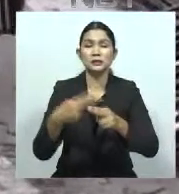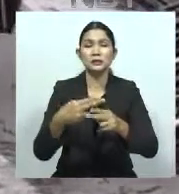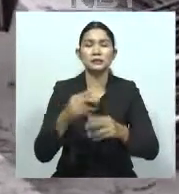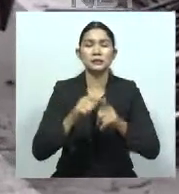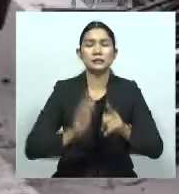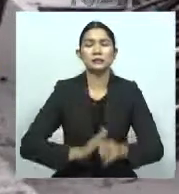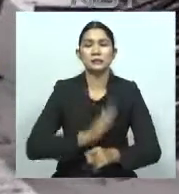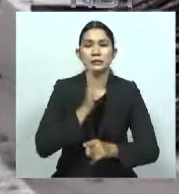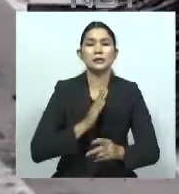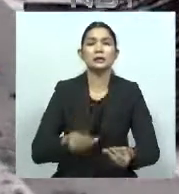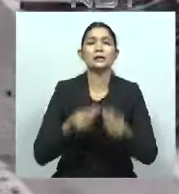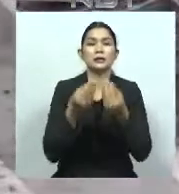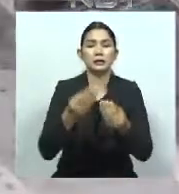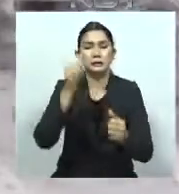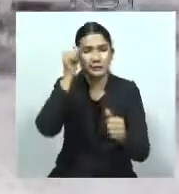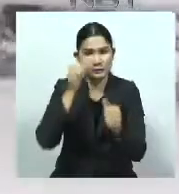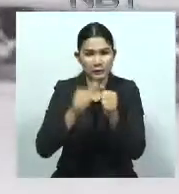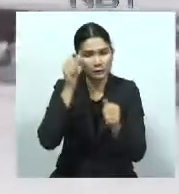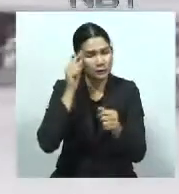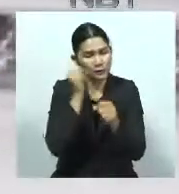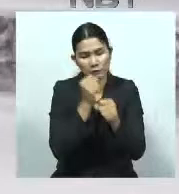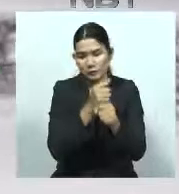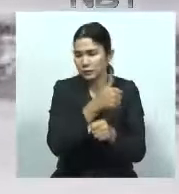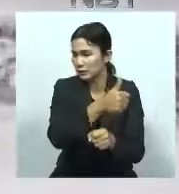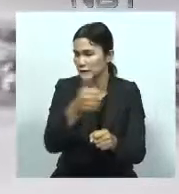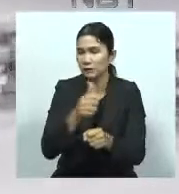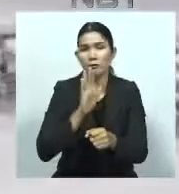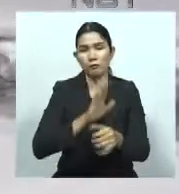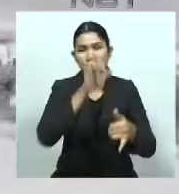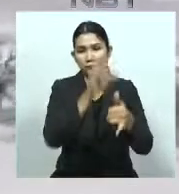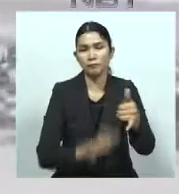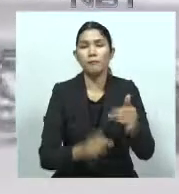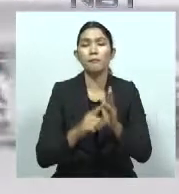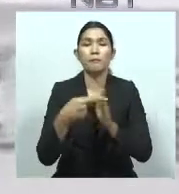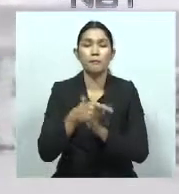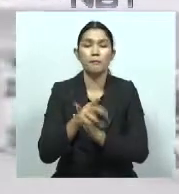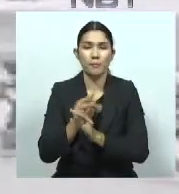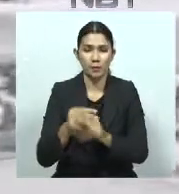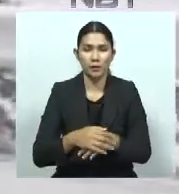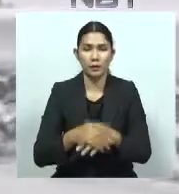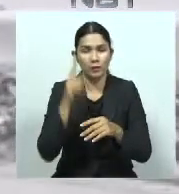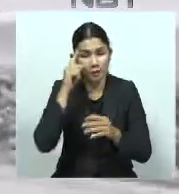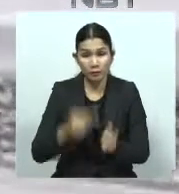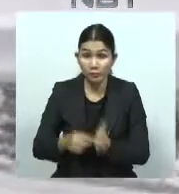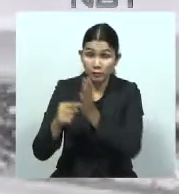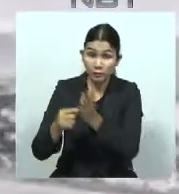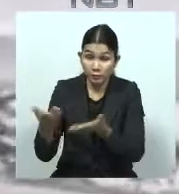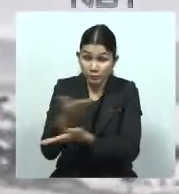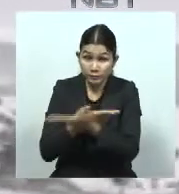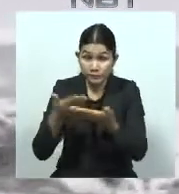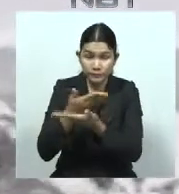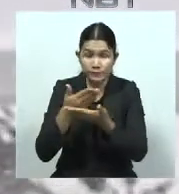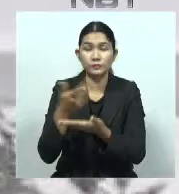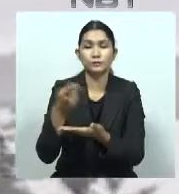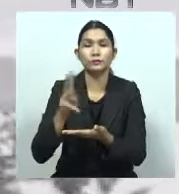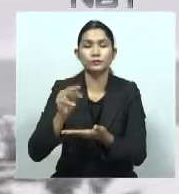เกียรติไว้ให้ลูกหลานได้จดจำในคุณงามความดีของพลเอกเปรมและเสนอให้คณะรัฐมนตรีพิจารณาคณะรัฐมนตรี